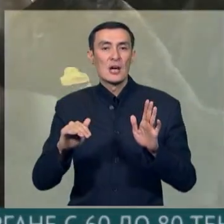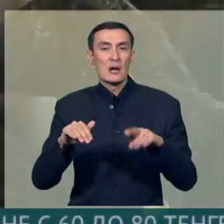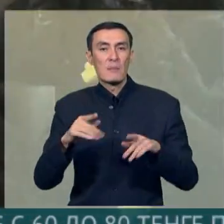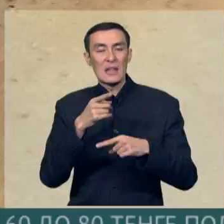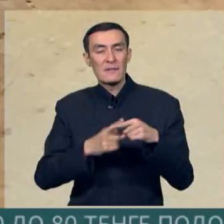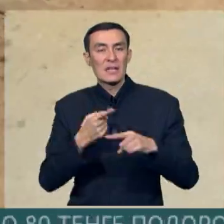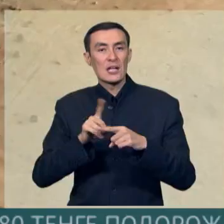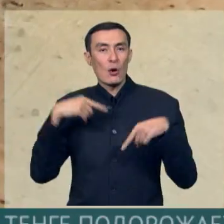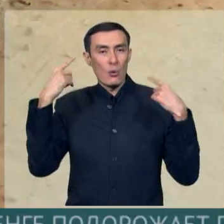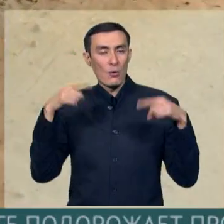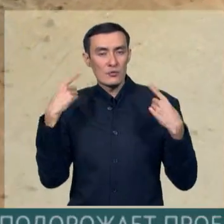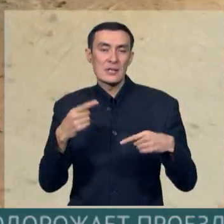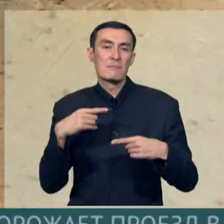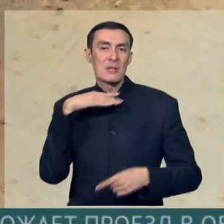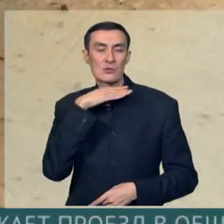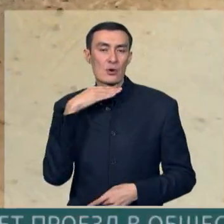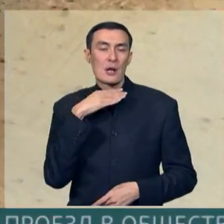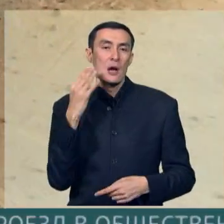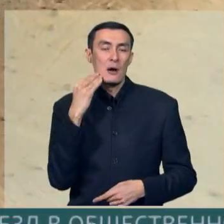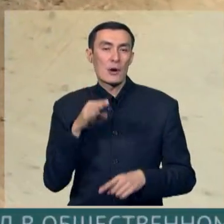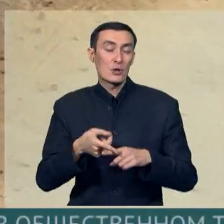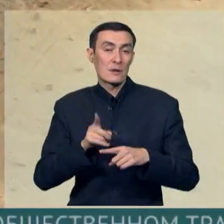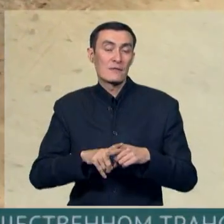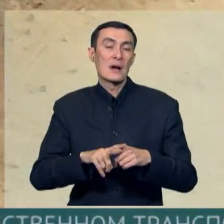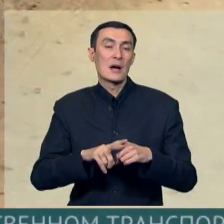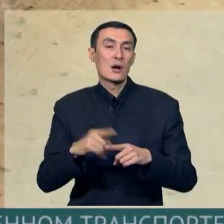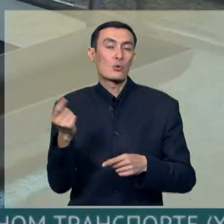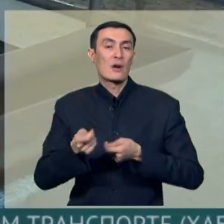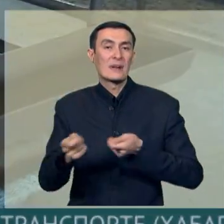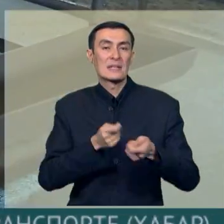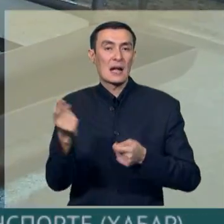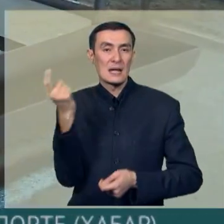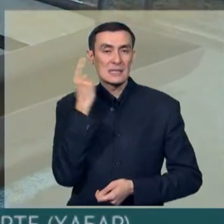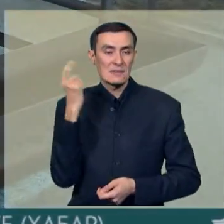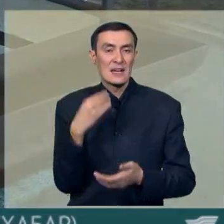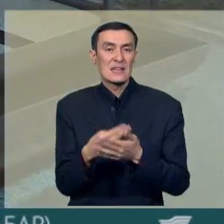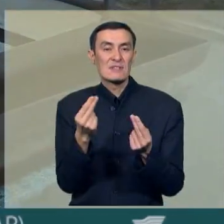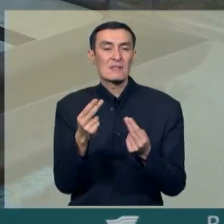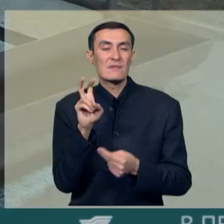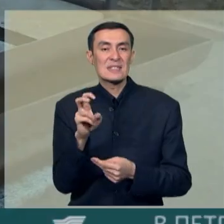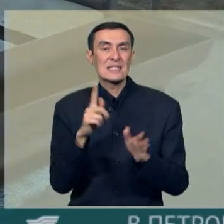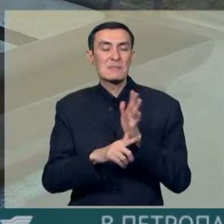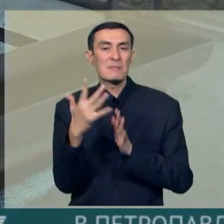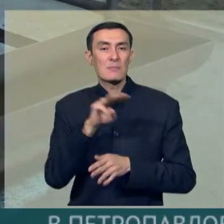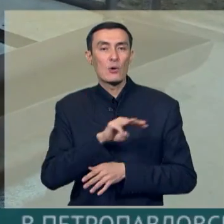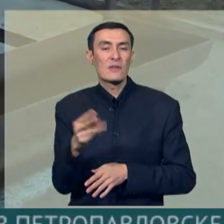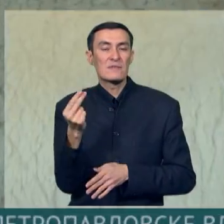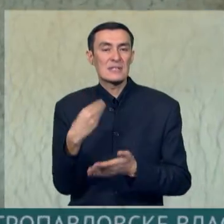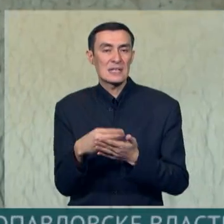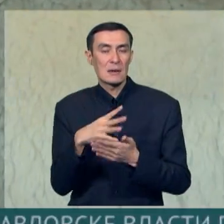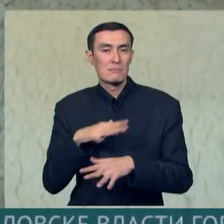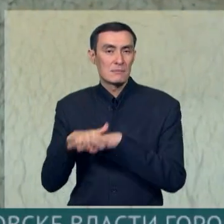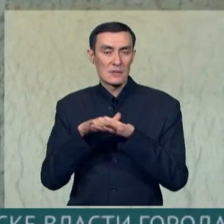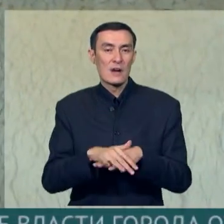половина из них – овцы мясной породы. По словам руководителя хозяйства, в проект инвестировано 275 миллионов тенге. В будущем